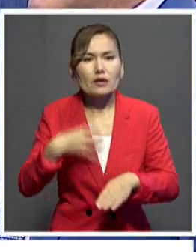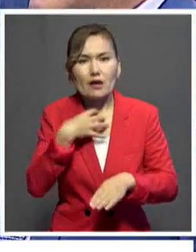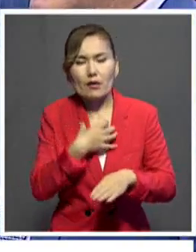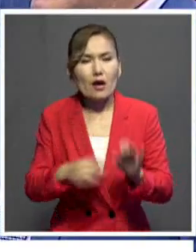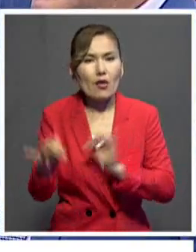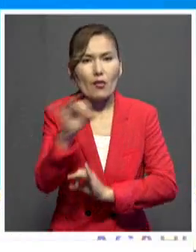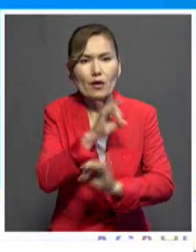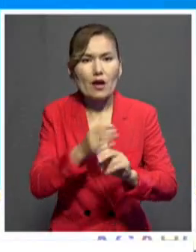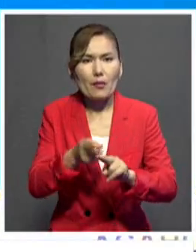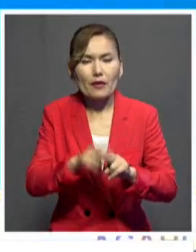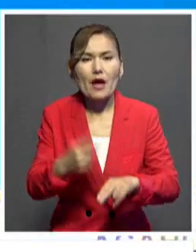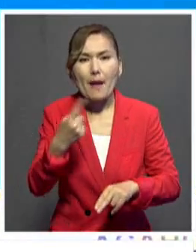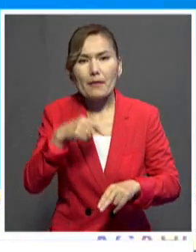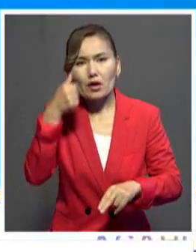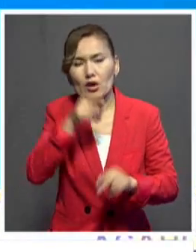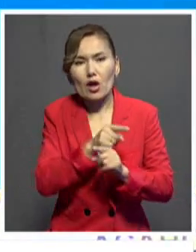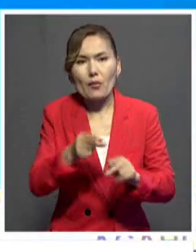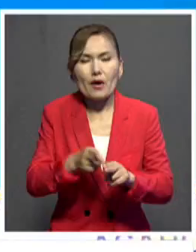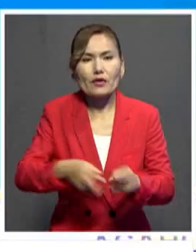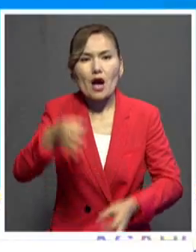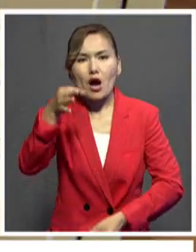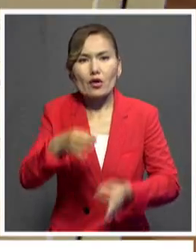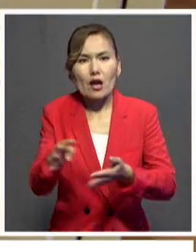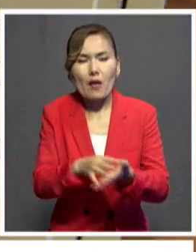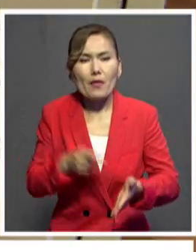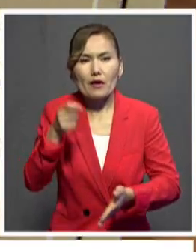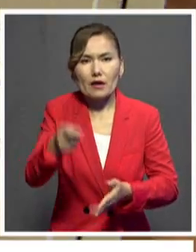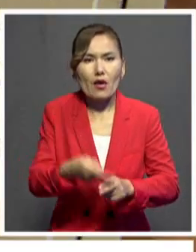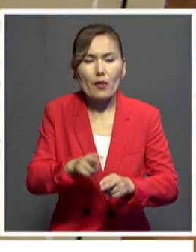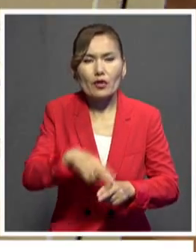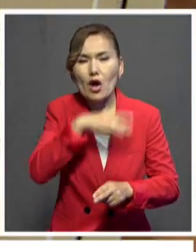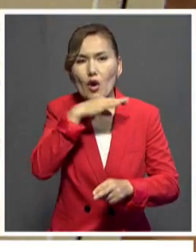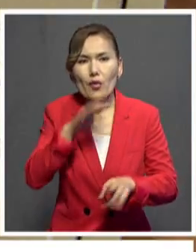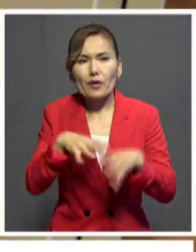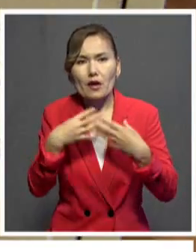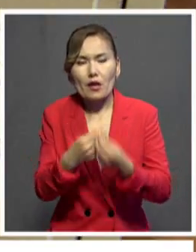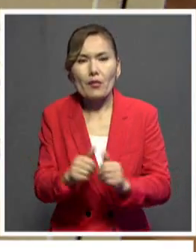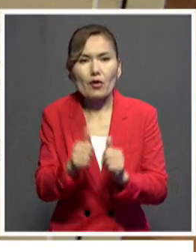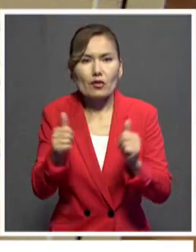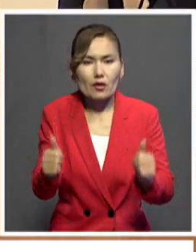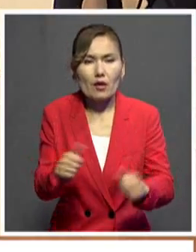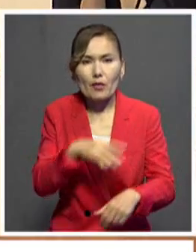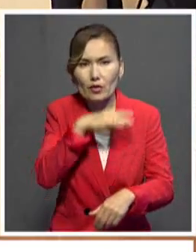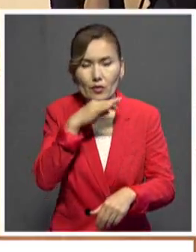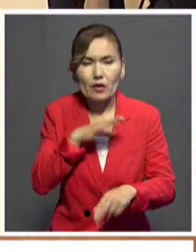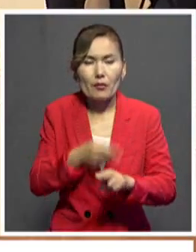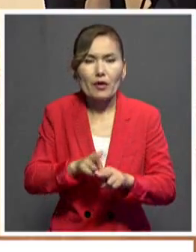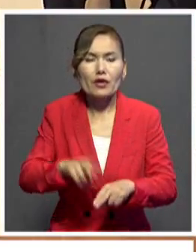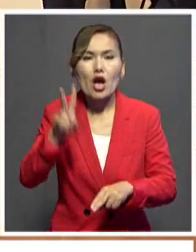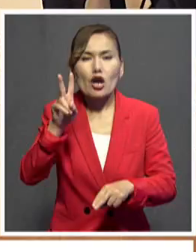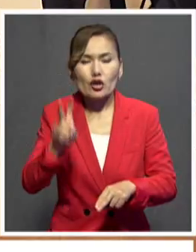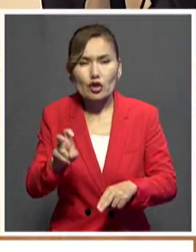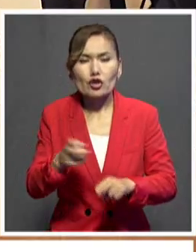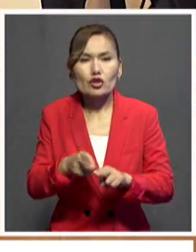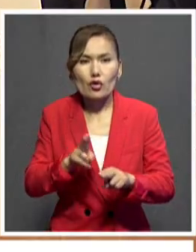айтылды. Мәселен, соңғы бір жарым жылда жоғарғы сотта наразылықтар бойынша кассация арқылы 700-ден астам үкім түзетілген. 200 сотталған